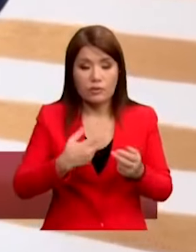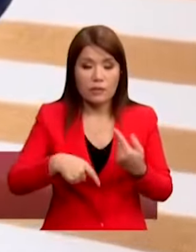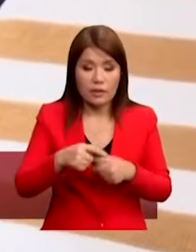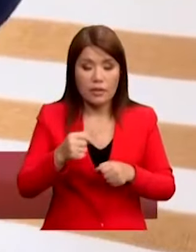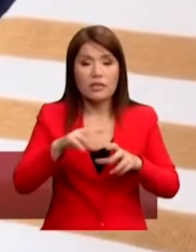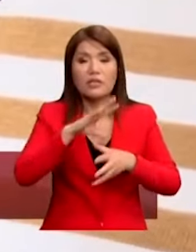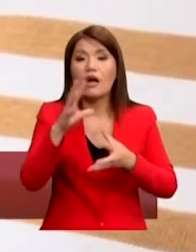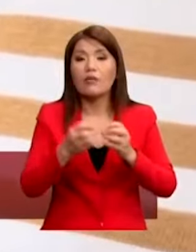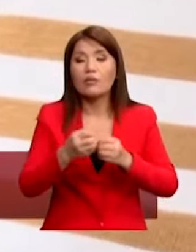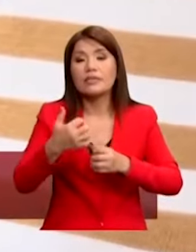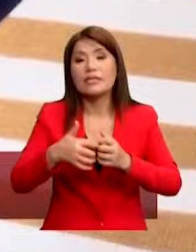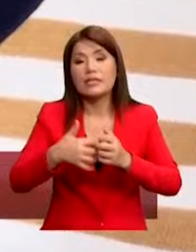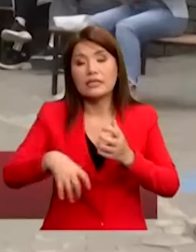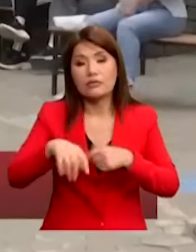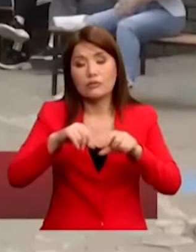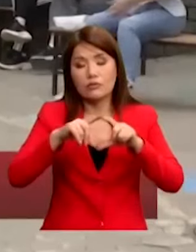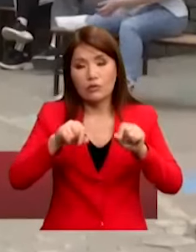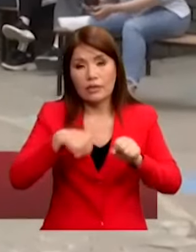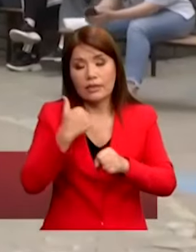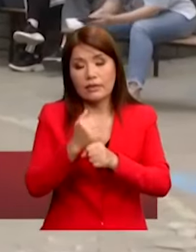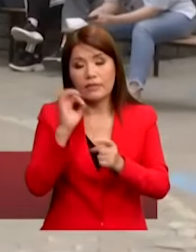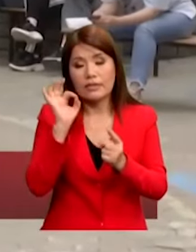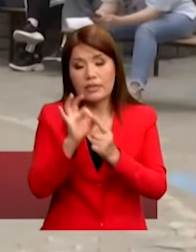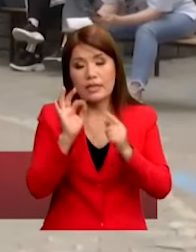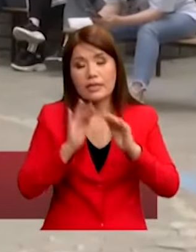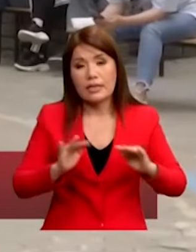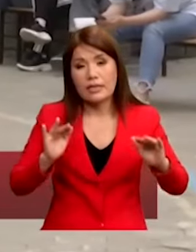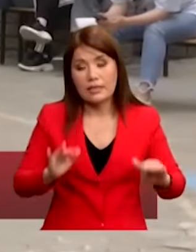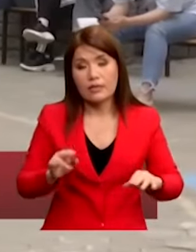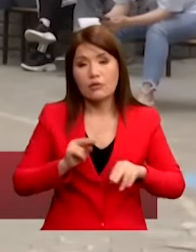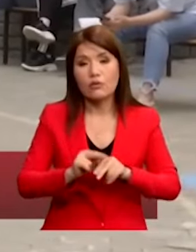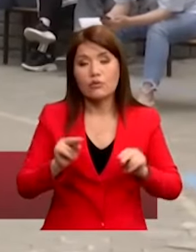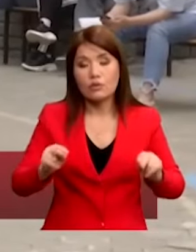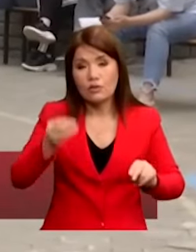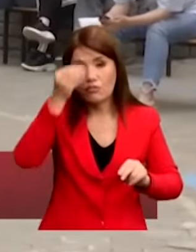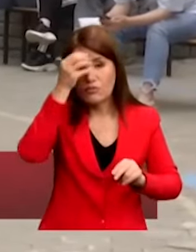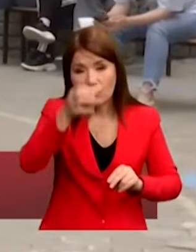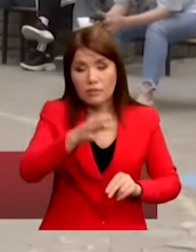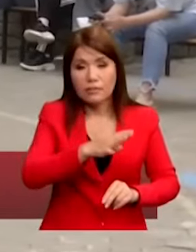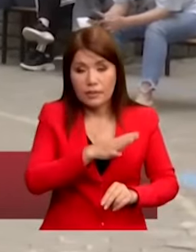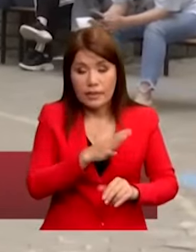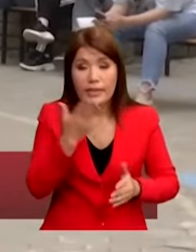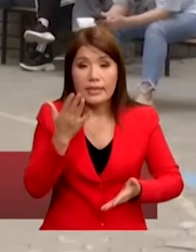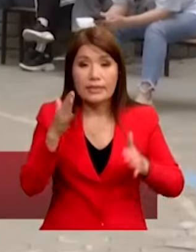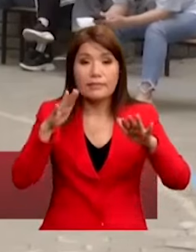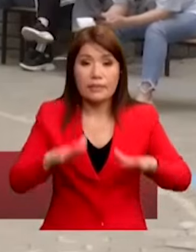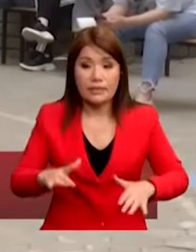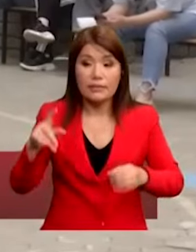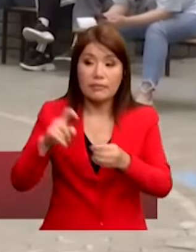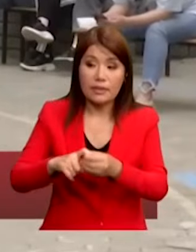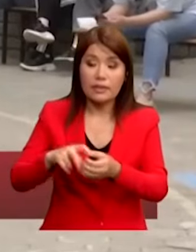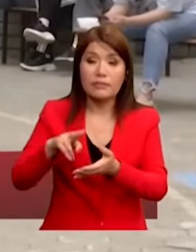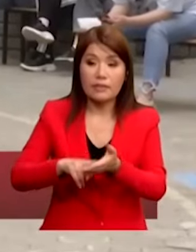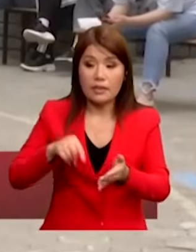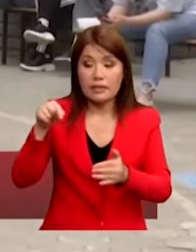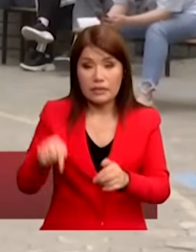білім беретін мектеп. Ең бірінші мақсат оқушыларды біліммен қамту. Сондықтан егер де тұрғылықты мекенжайыңыз бойынша осы